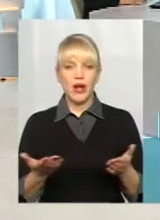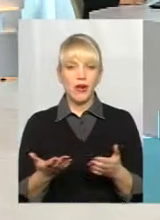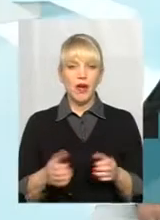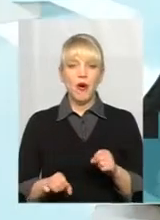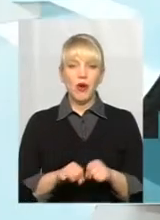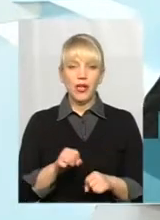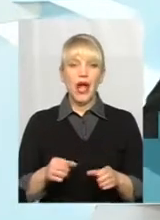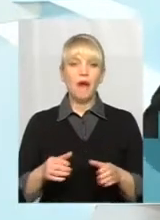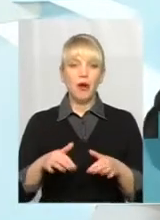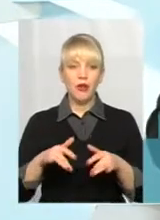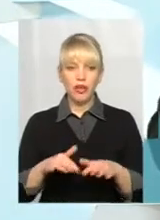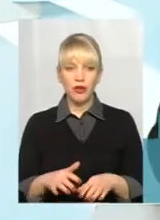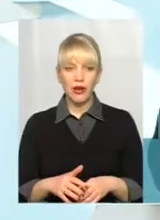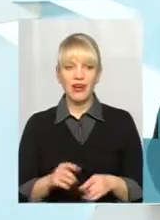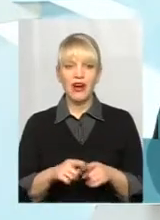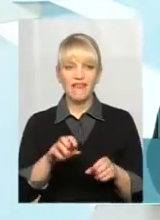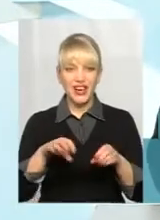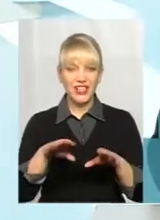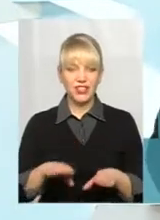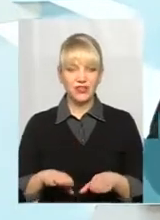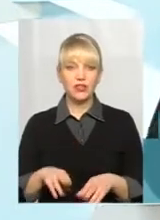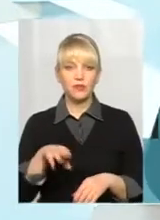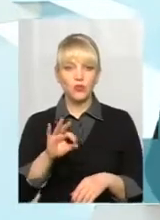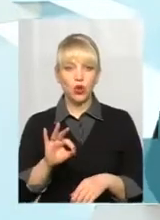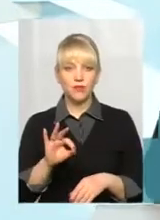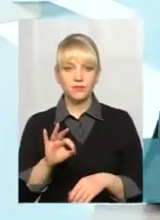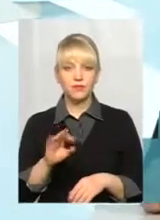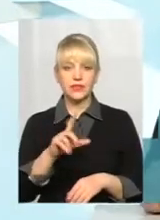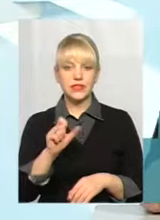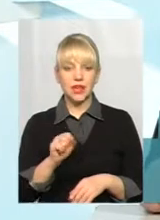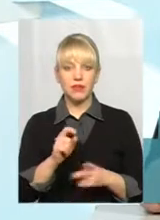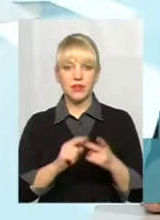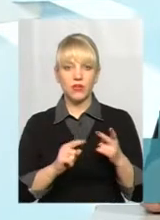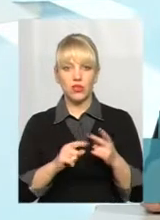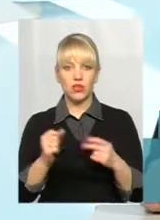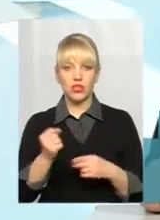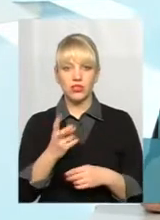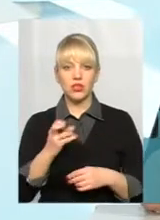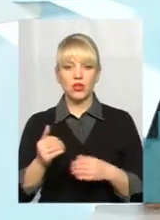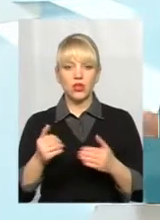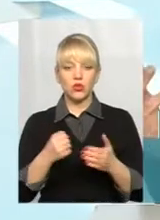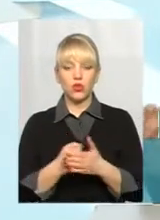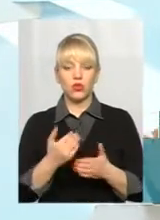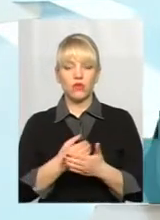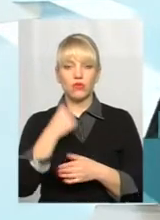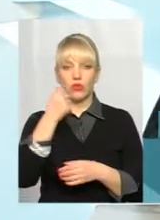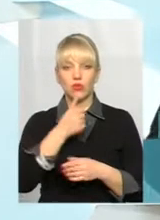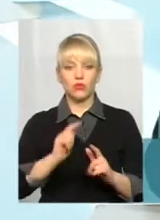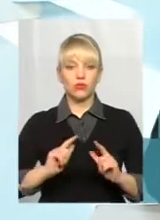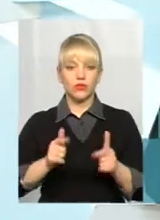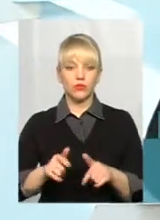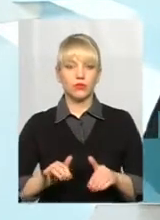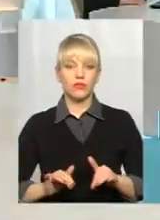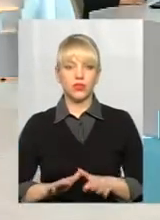порушується процедур при прийнятті рішення, то за півтора тижні до Нового року вступив в дію